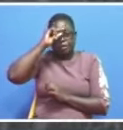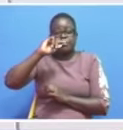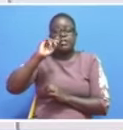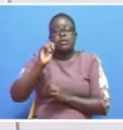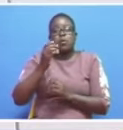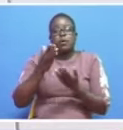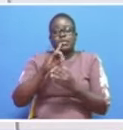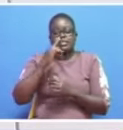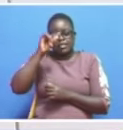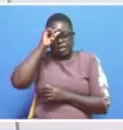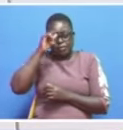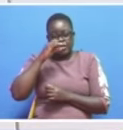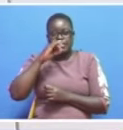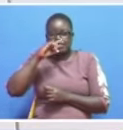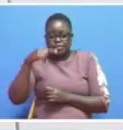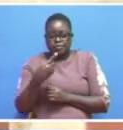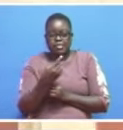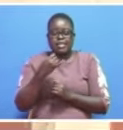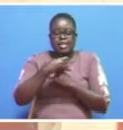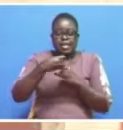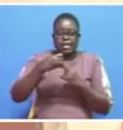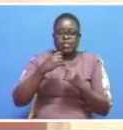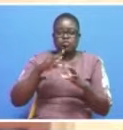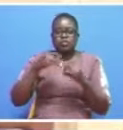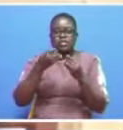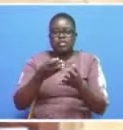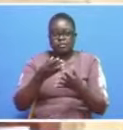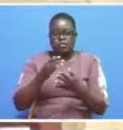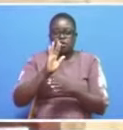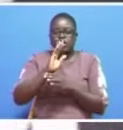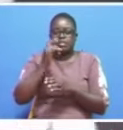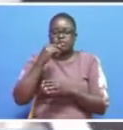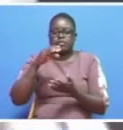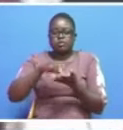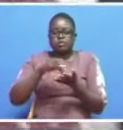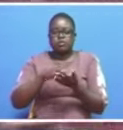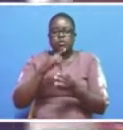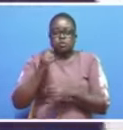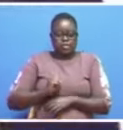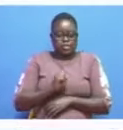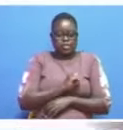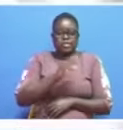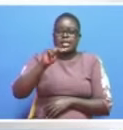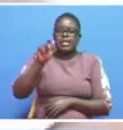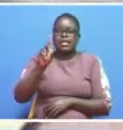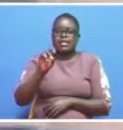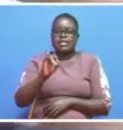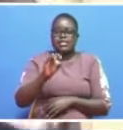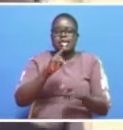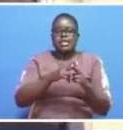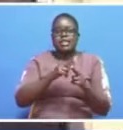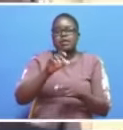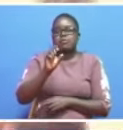etongo eti masemba ni maku mwiti siya Raila kivila kino. Uoni senator wa county ya Nandi Samson